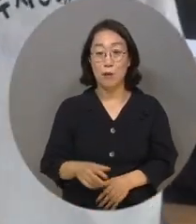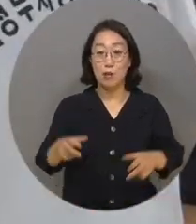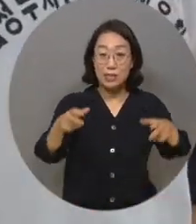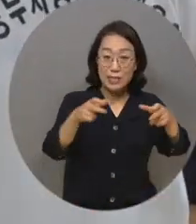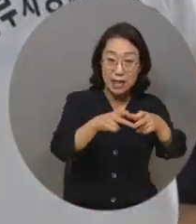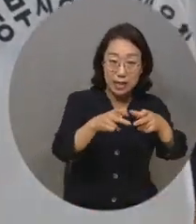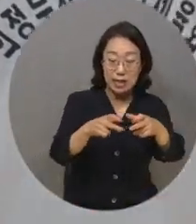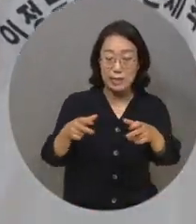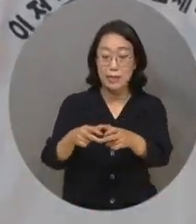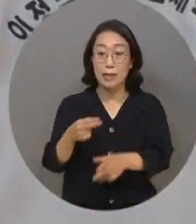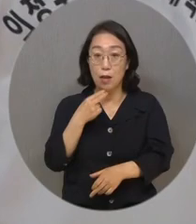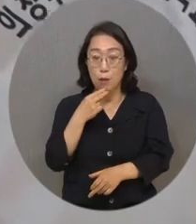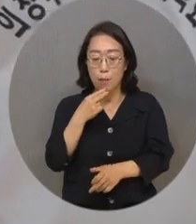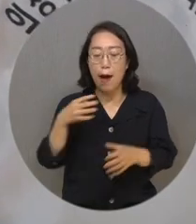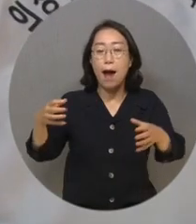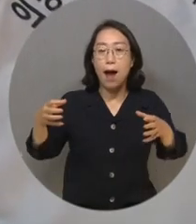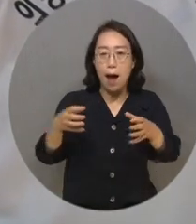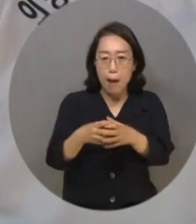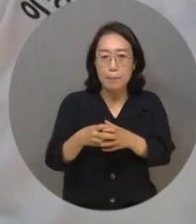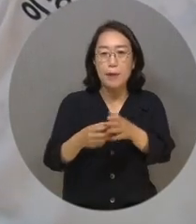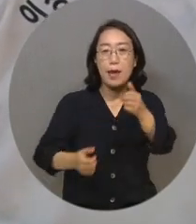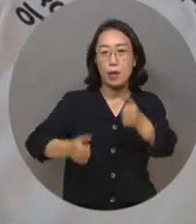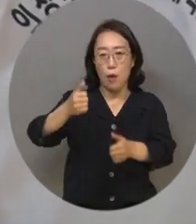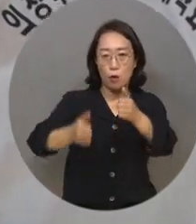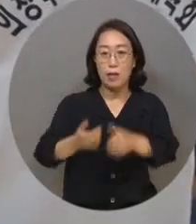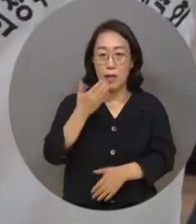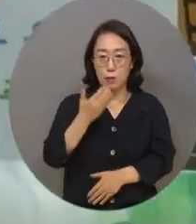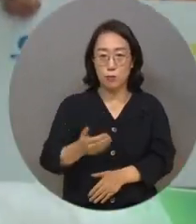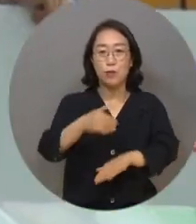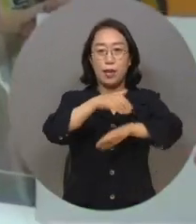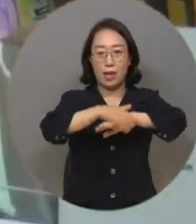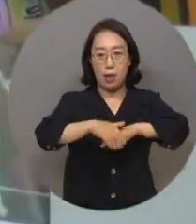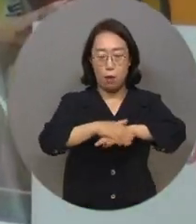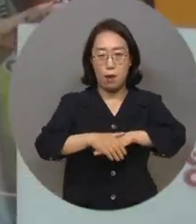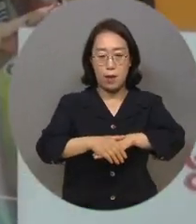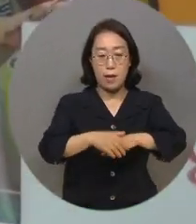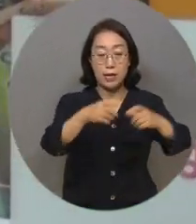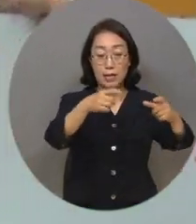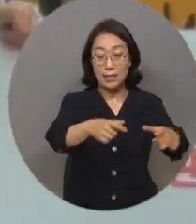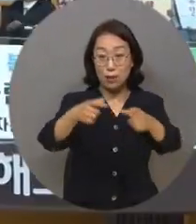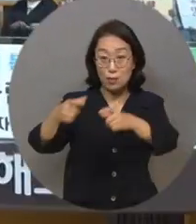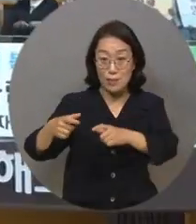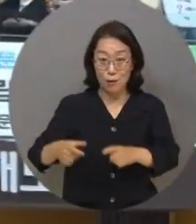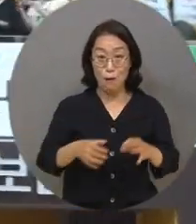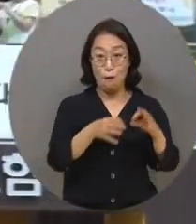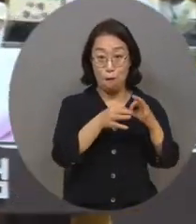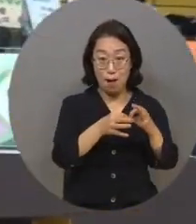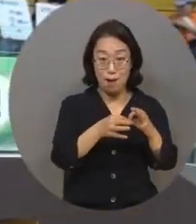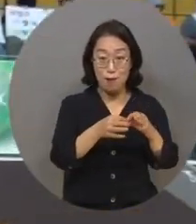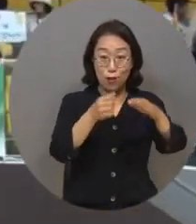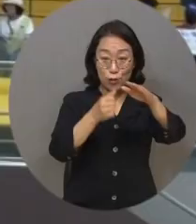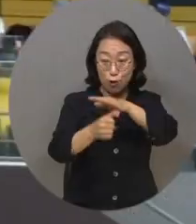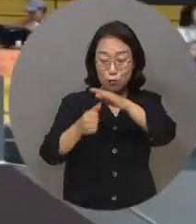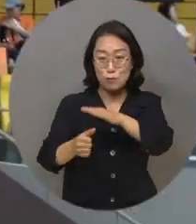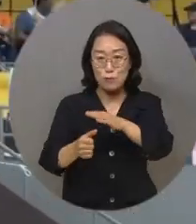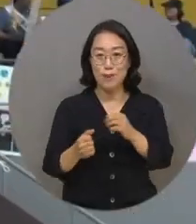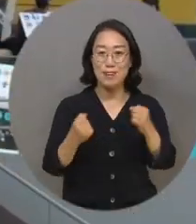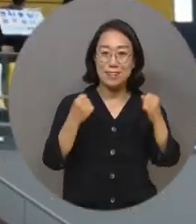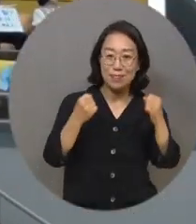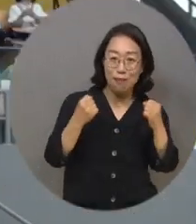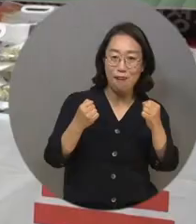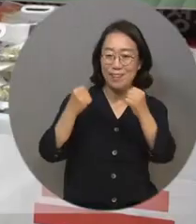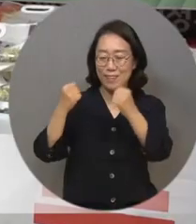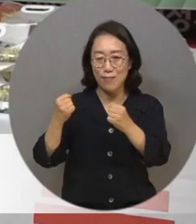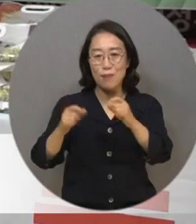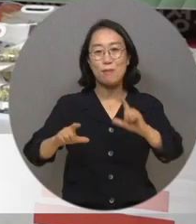장애인과 비장애인이 함께 경기를 할 수 있도록 기획되었습니다. 각 지역에서 활동하는 보치아 선수들을 응원하는 시민들도